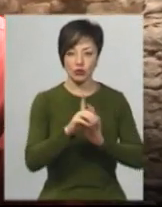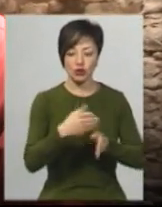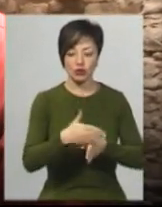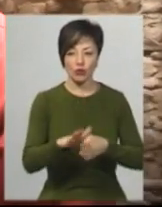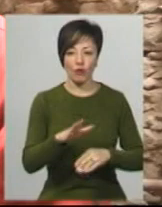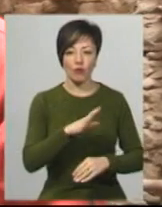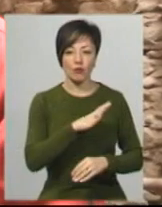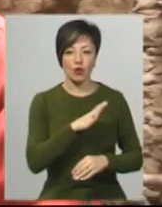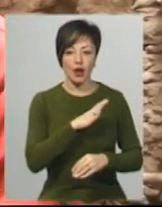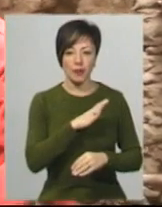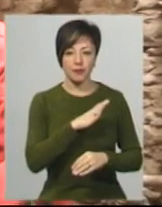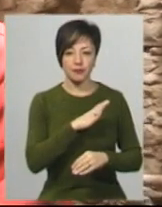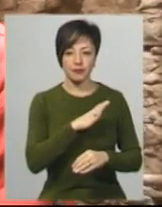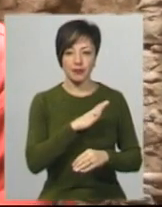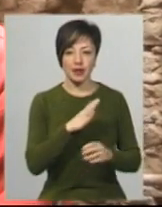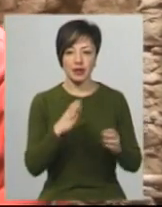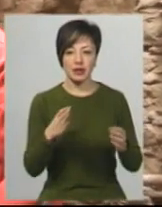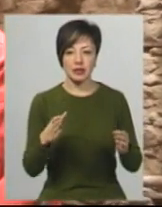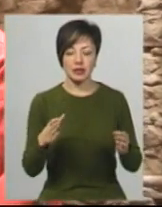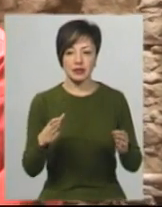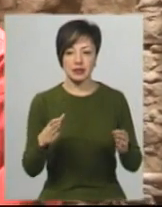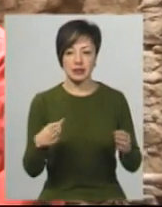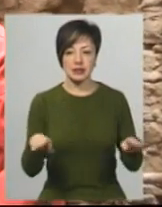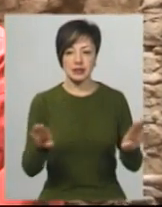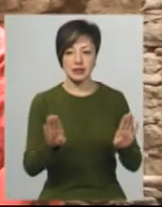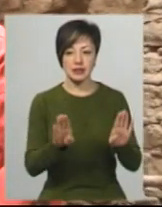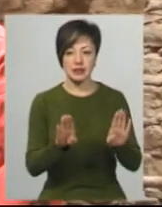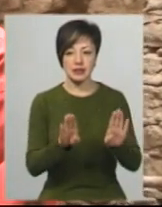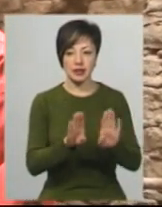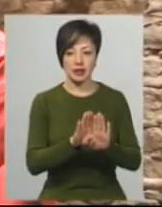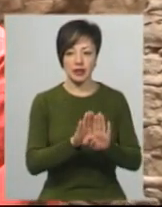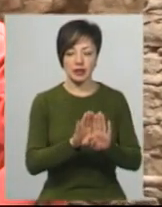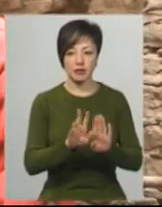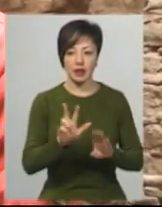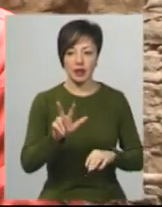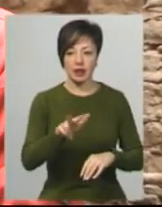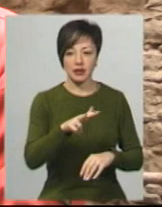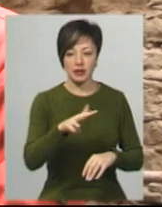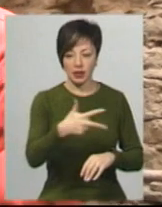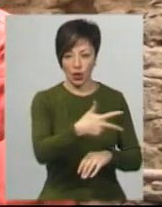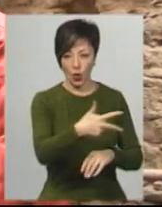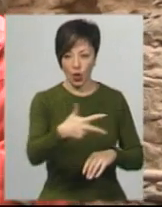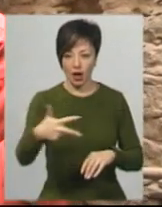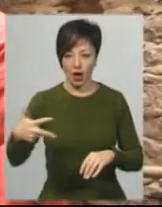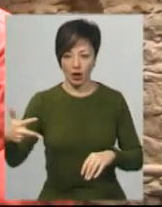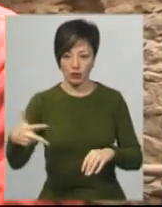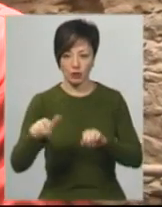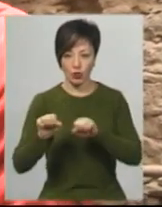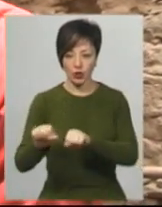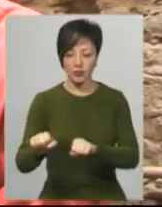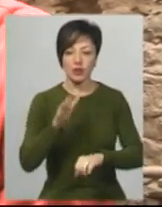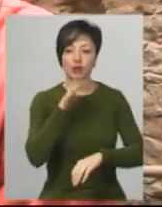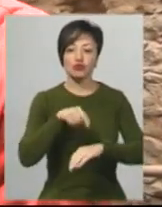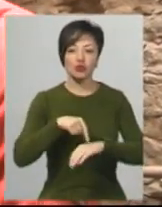була закрита вперед на схід трьох'ярусним барбаканом, і з часом